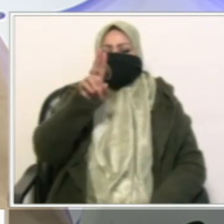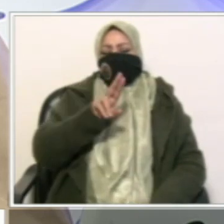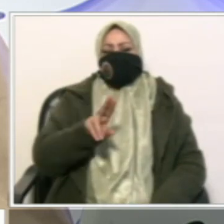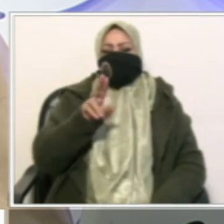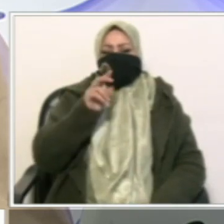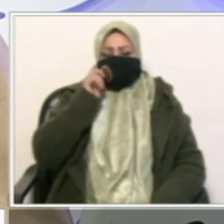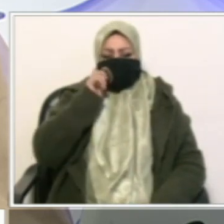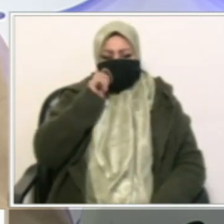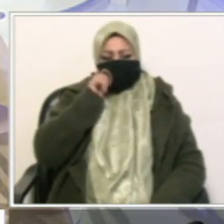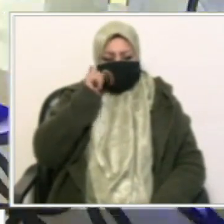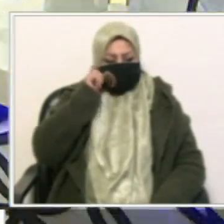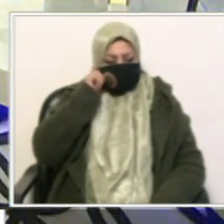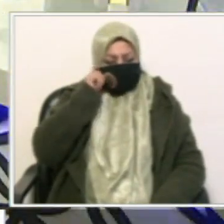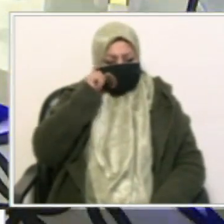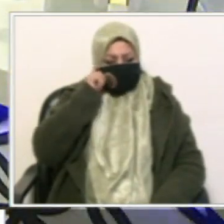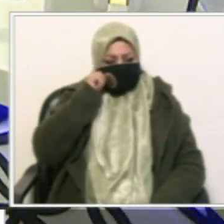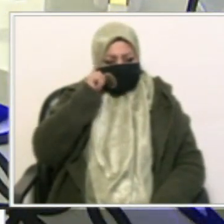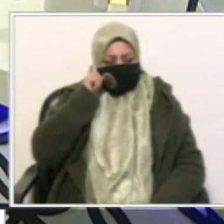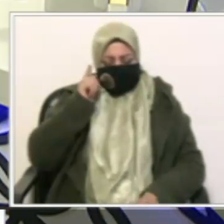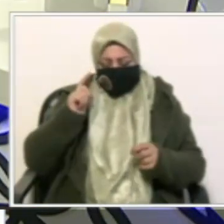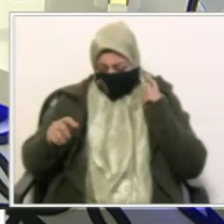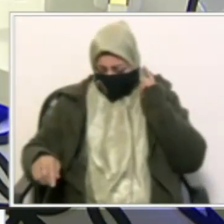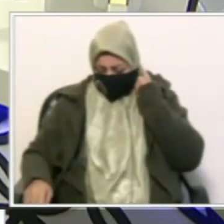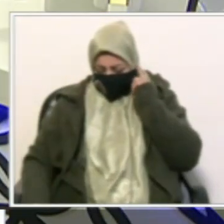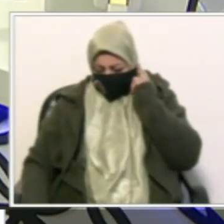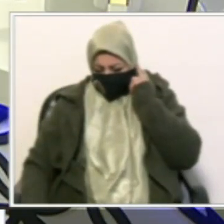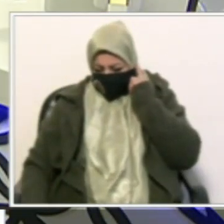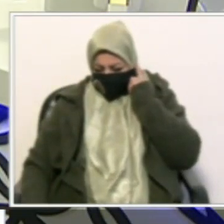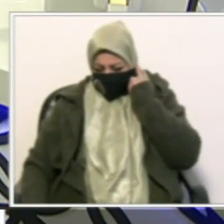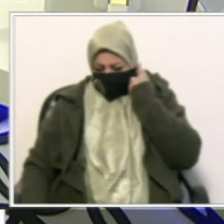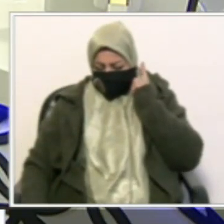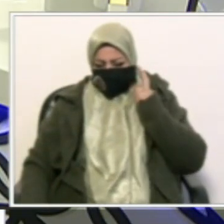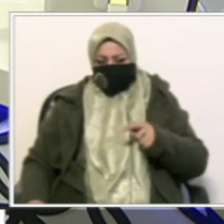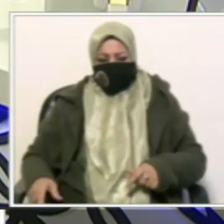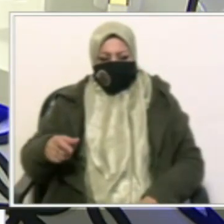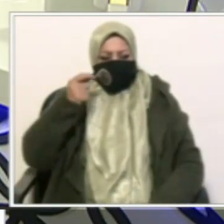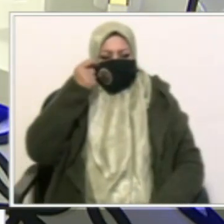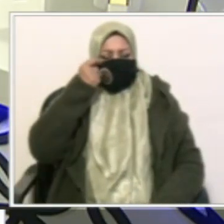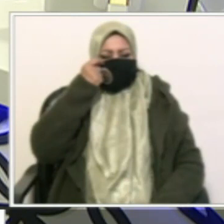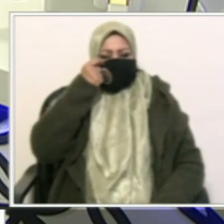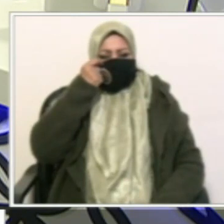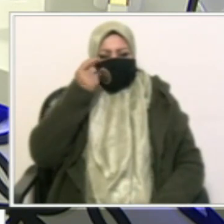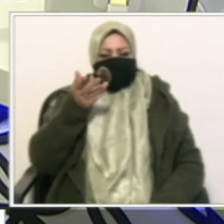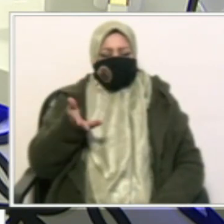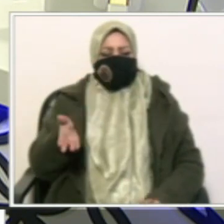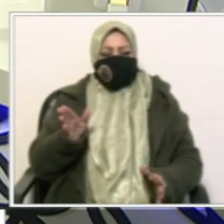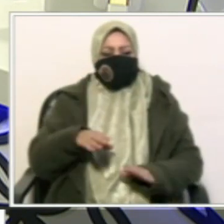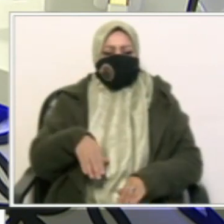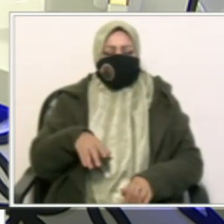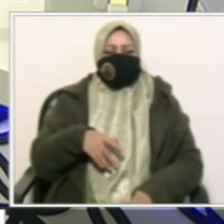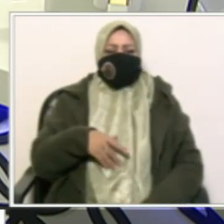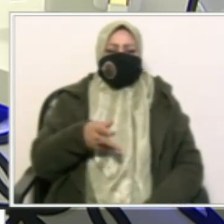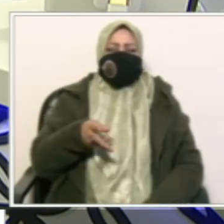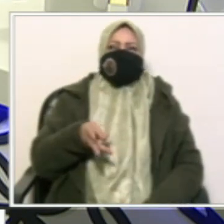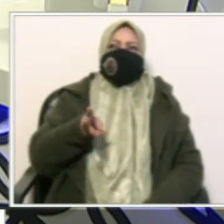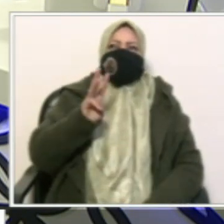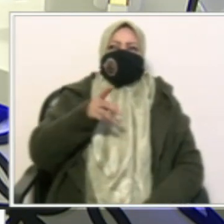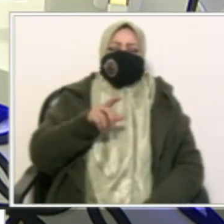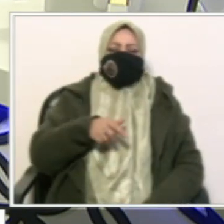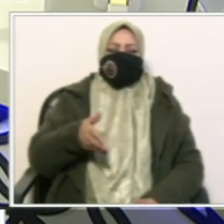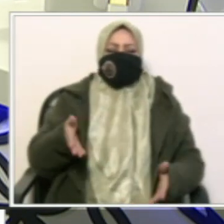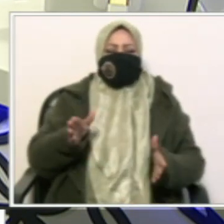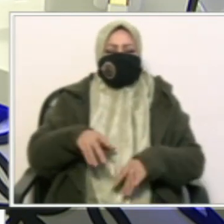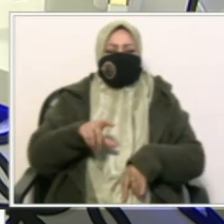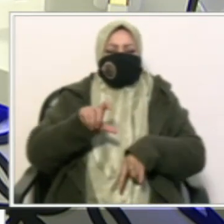هذا عقيلة صالح والنشري مصغروا مشكلة ليبيا وحطوها في مشكلة في العسكريين